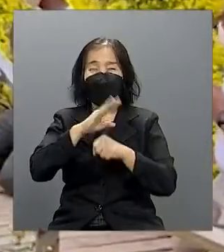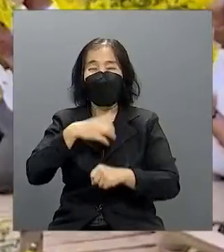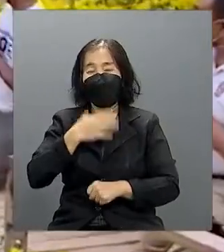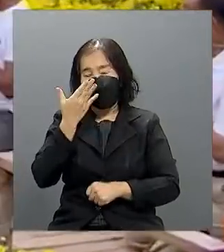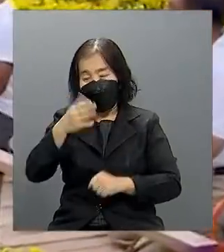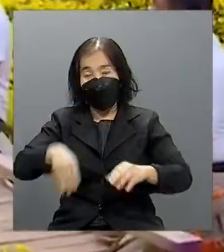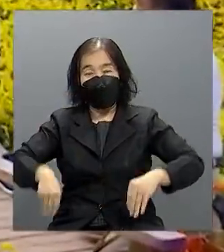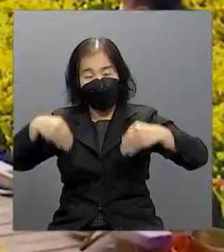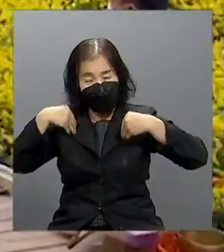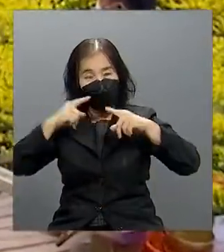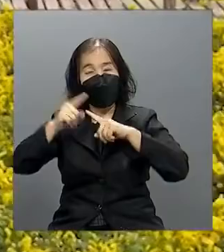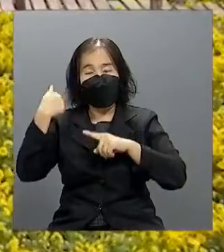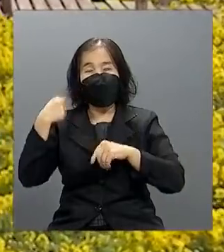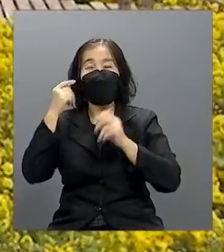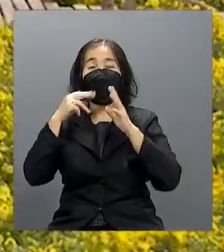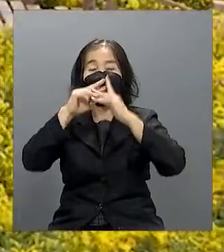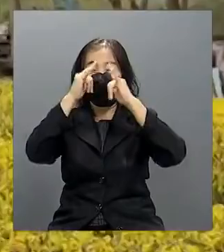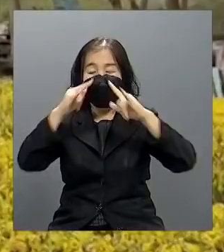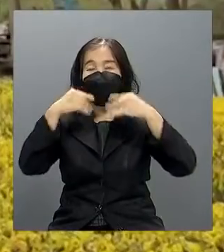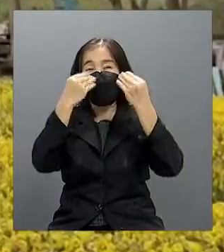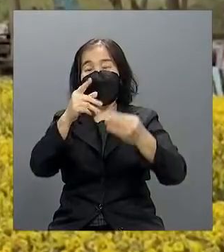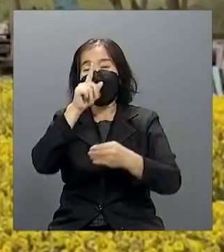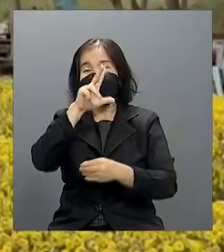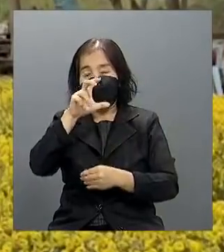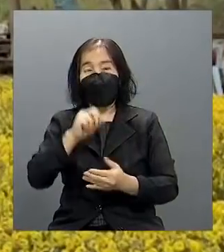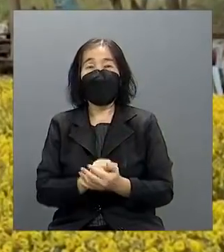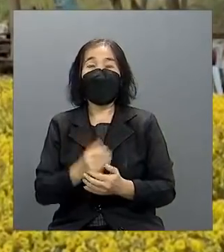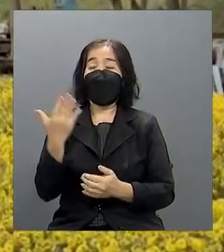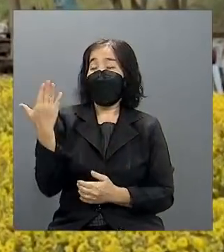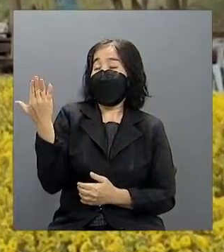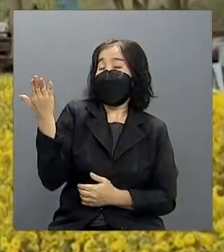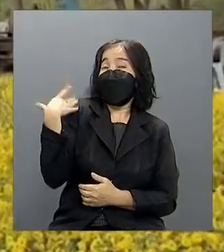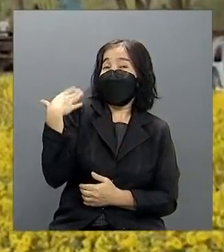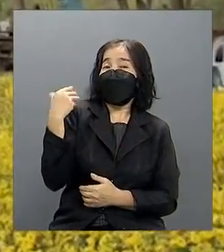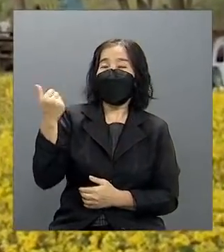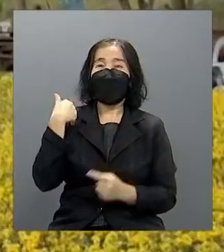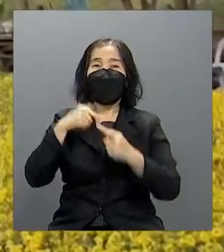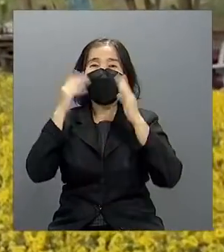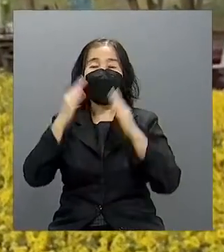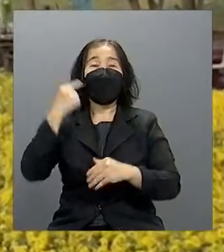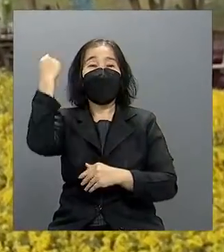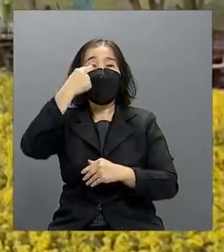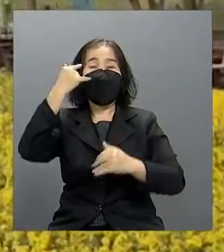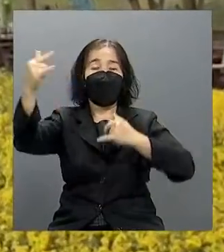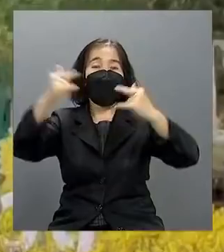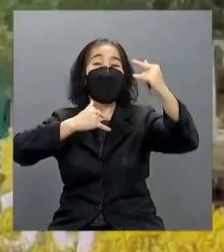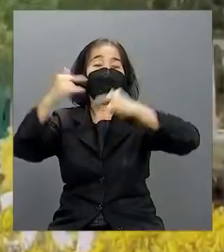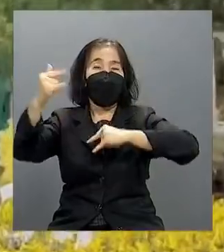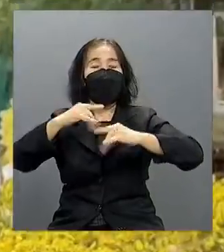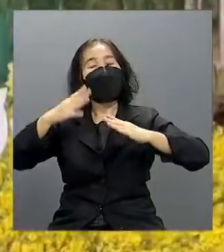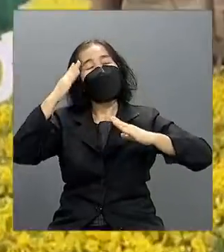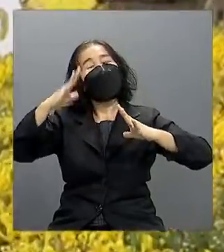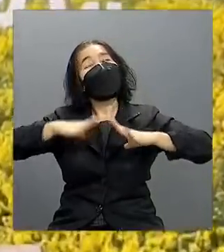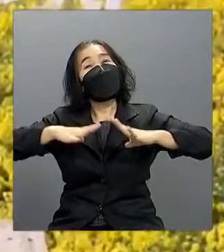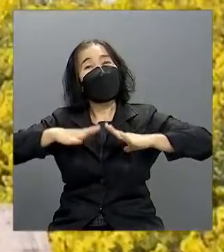ริการเต็นท์ละ300บาทค่ะ และเมื่อวันก่อนครับมีคู่รักนักท่องเที่ยวคุณเขาไปพักผ่อนเขาไปขอกันแต่ง